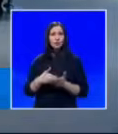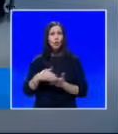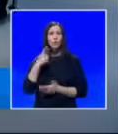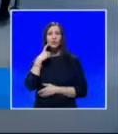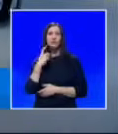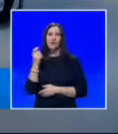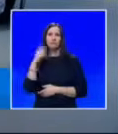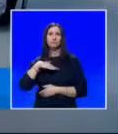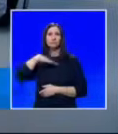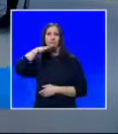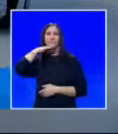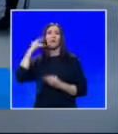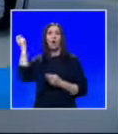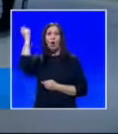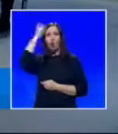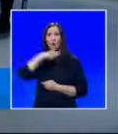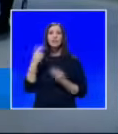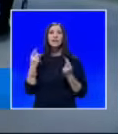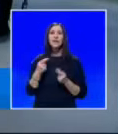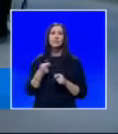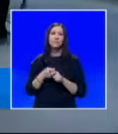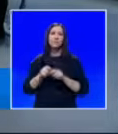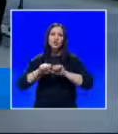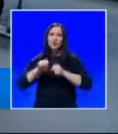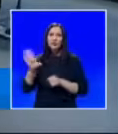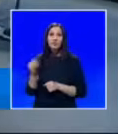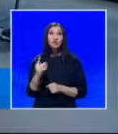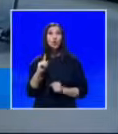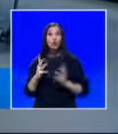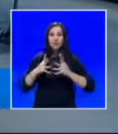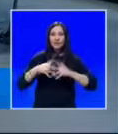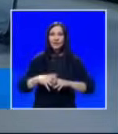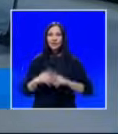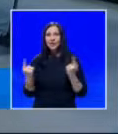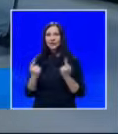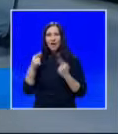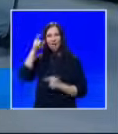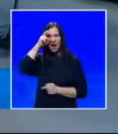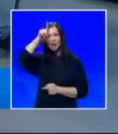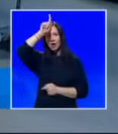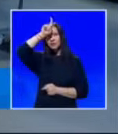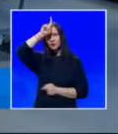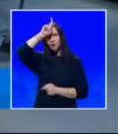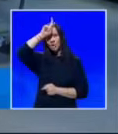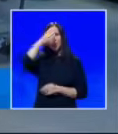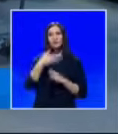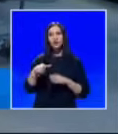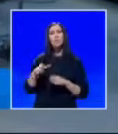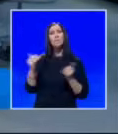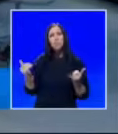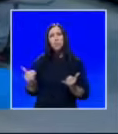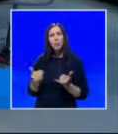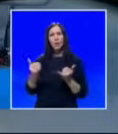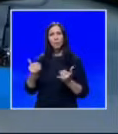опитен играч и доста щети им нанася на всички, но стратегическата инициатива. Варна, София. Вече полека-лека